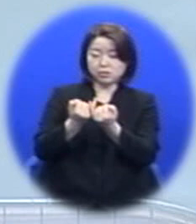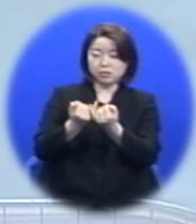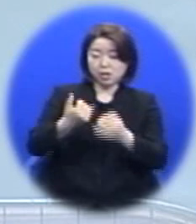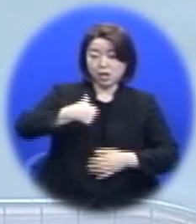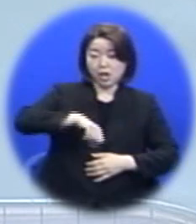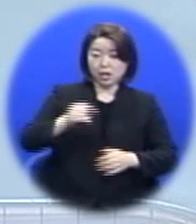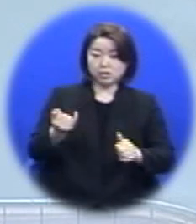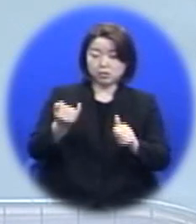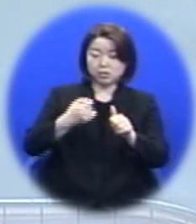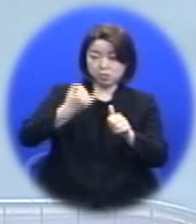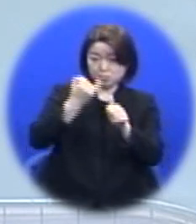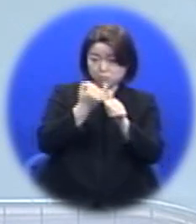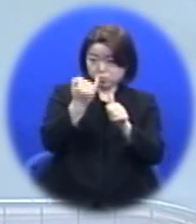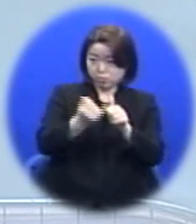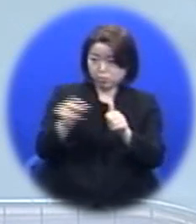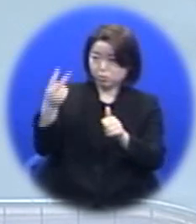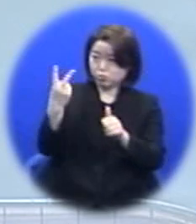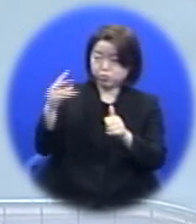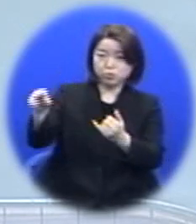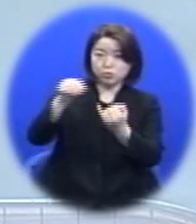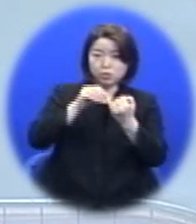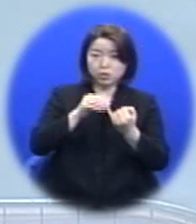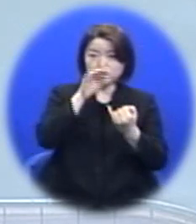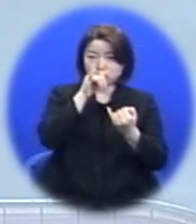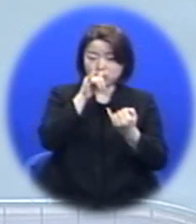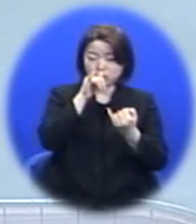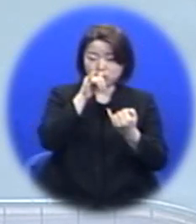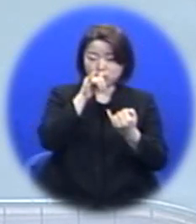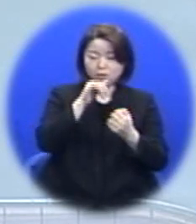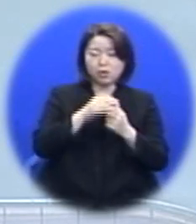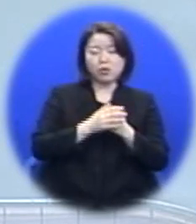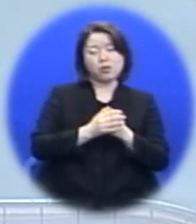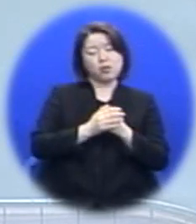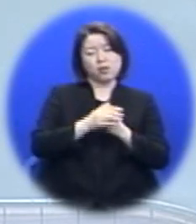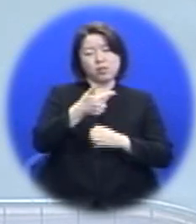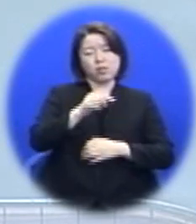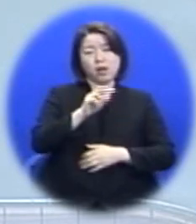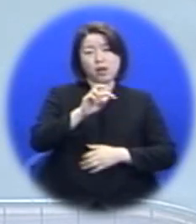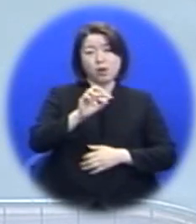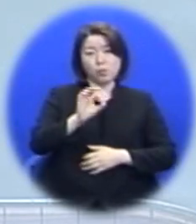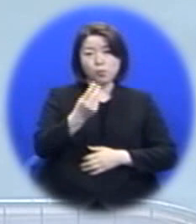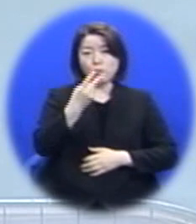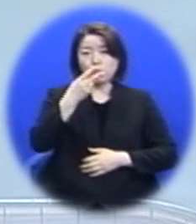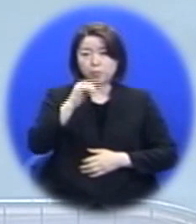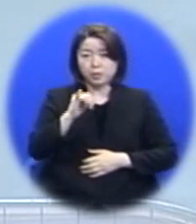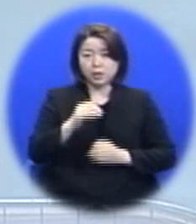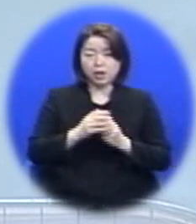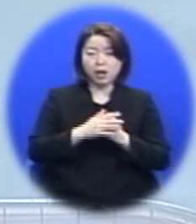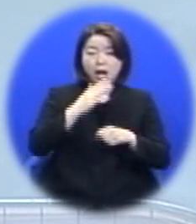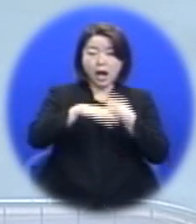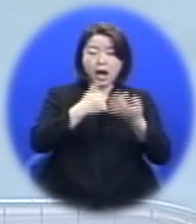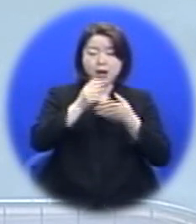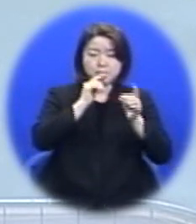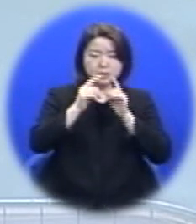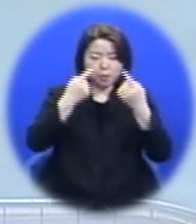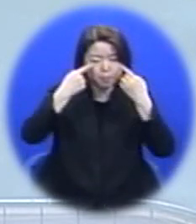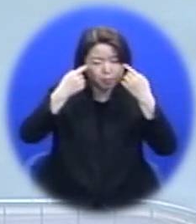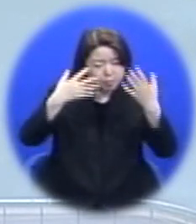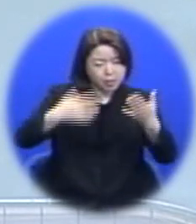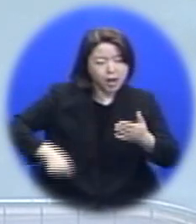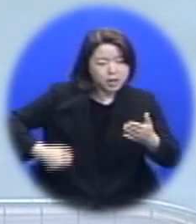일이나 나오미가 하나님의 말씀대로 살아야 되겠다는 분명한 결단과 원칙이 없었던 여인 같습니다.